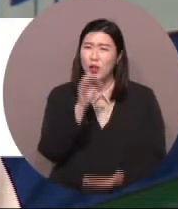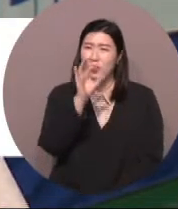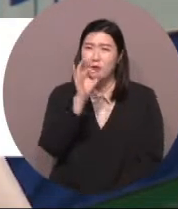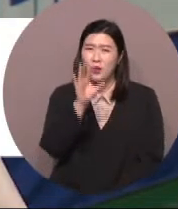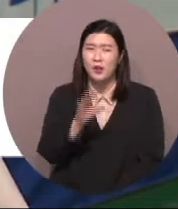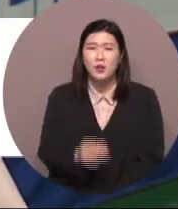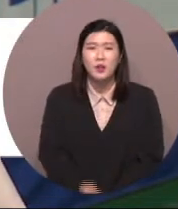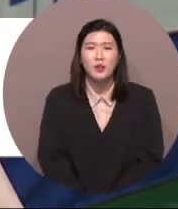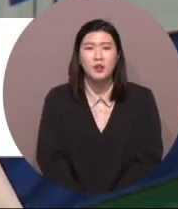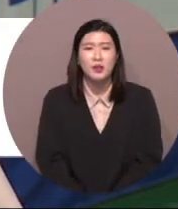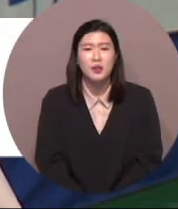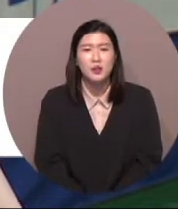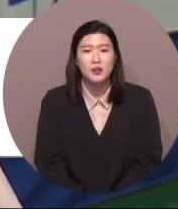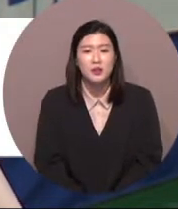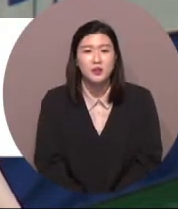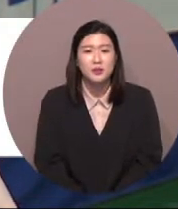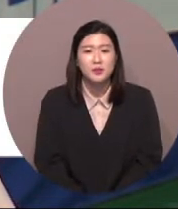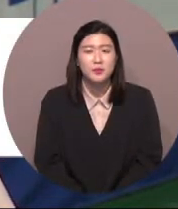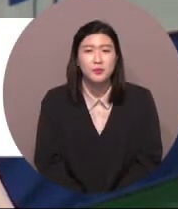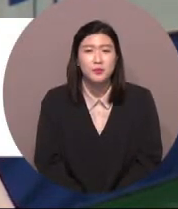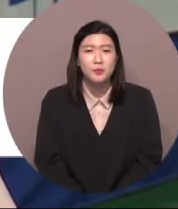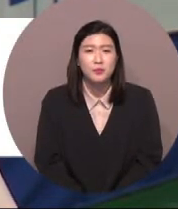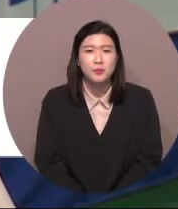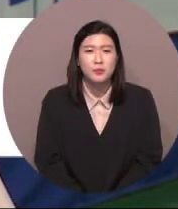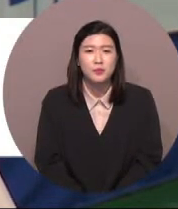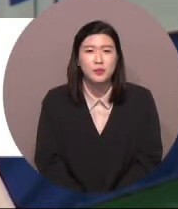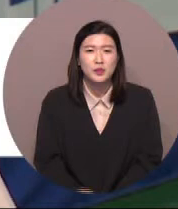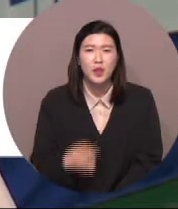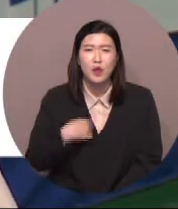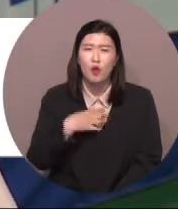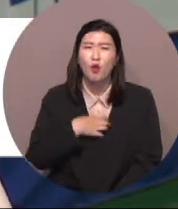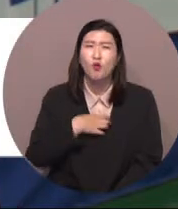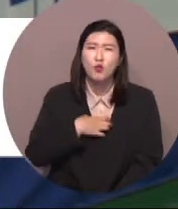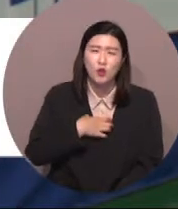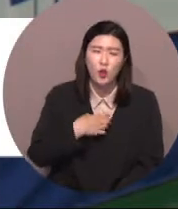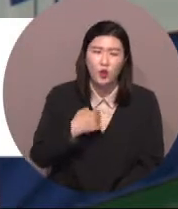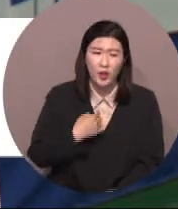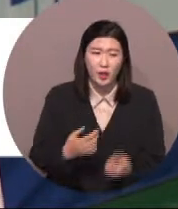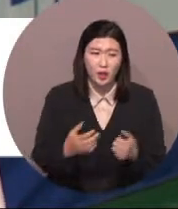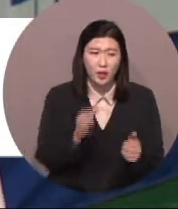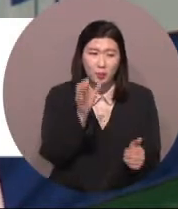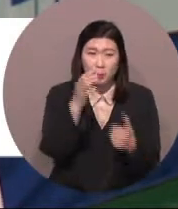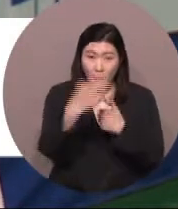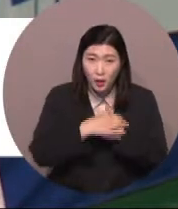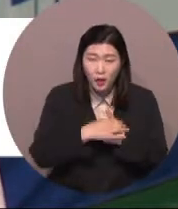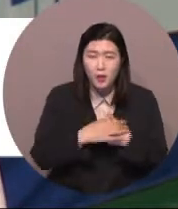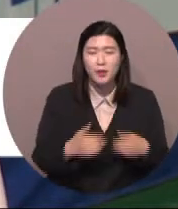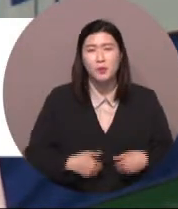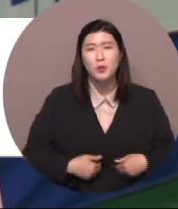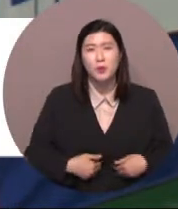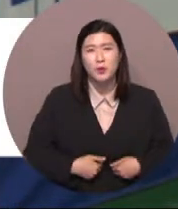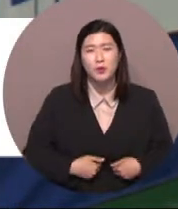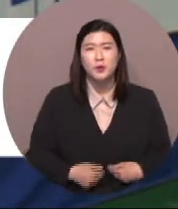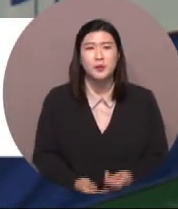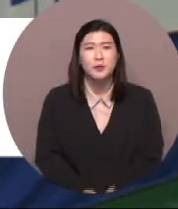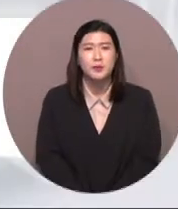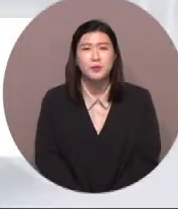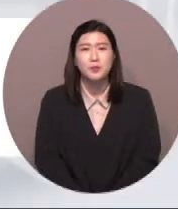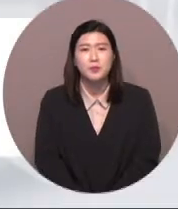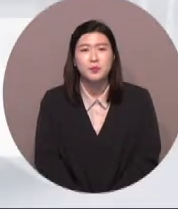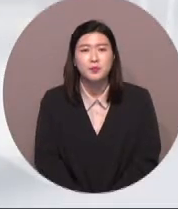대해서 전혀 뭐 생각도 안 해보던 그런 사람이 서구를 어떻게 일깨우겠나 좀 걱정은